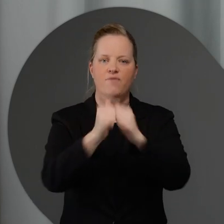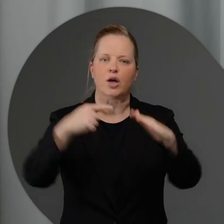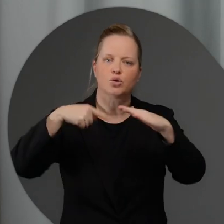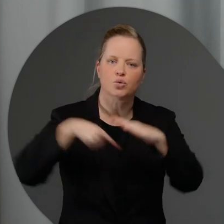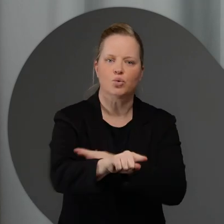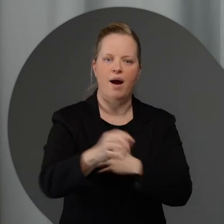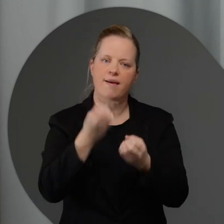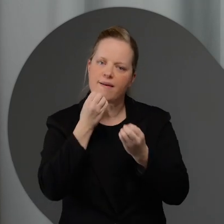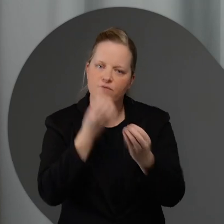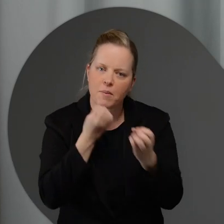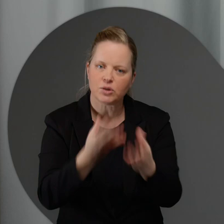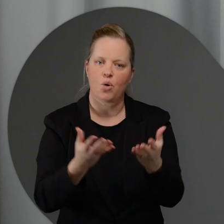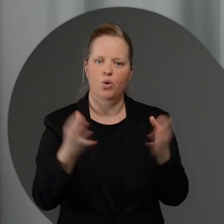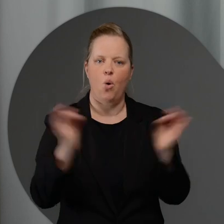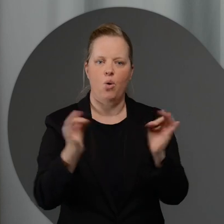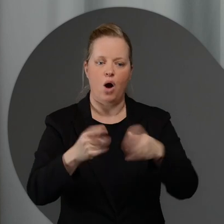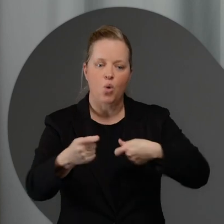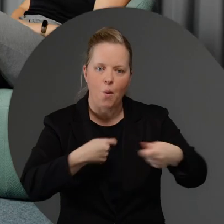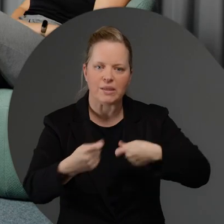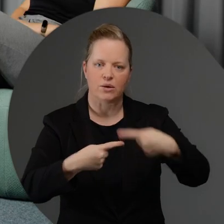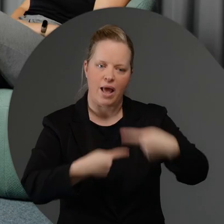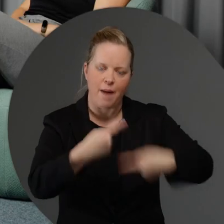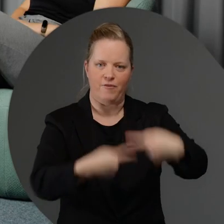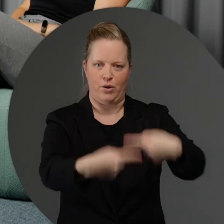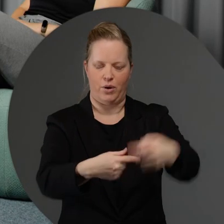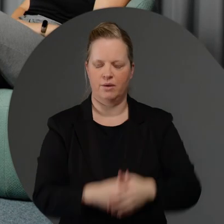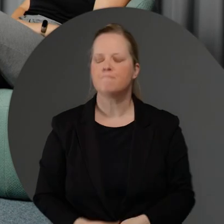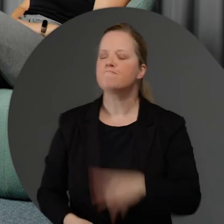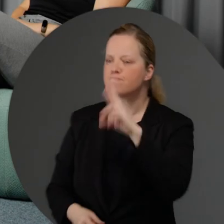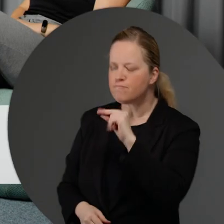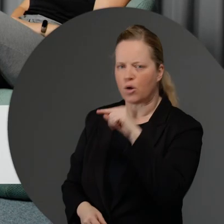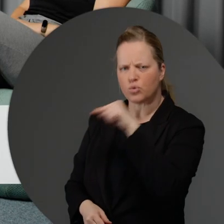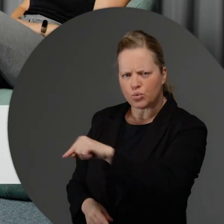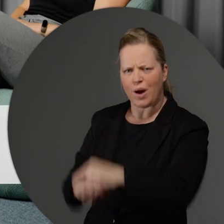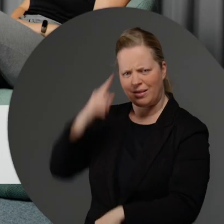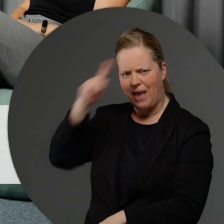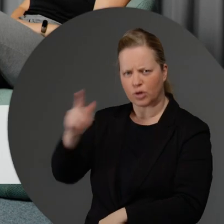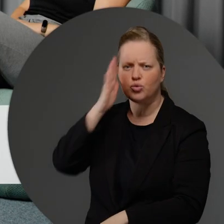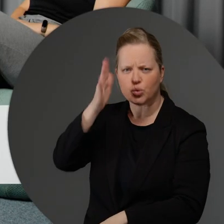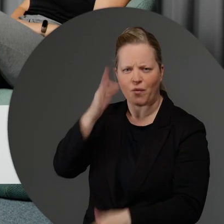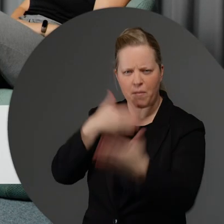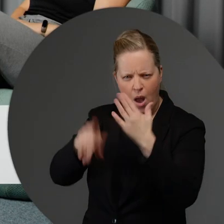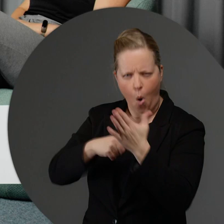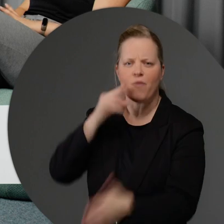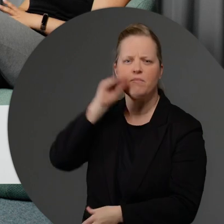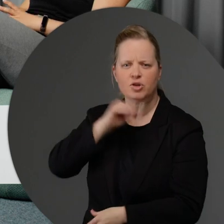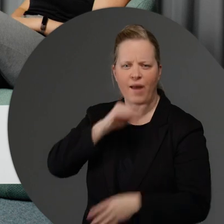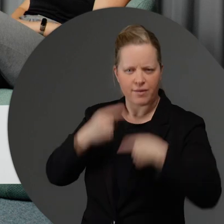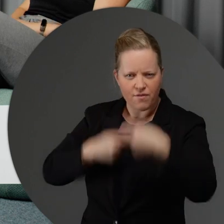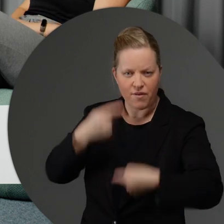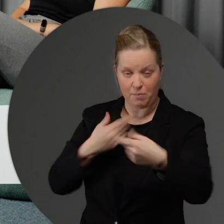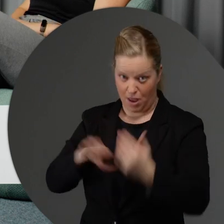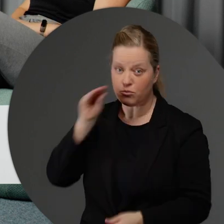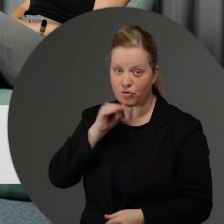einer barrierefreien Zugang zur Information bzw. zur kommerziellen Abwicklung. Und rechnest du damit, dass es mehr